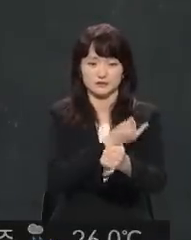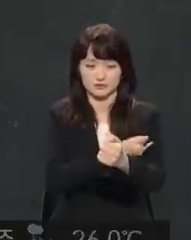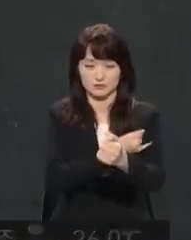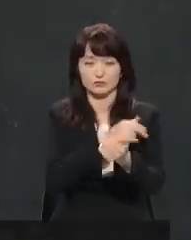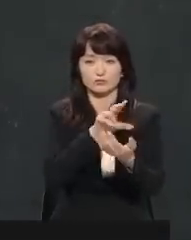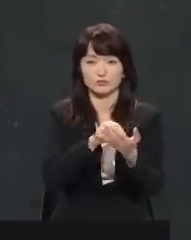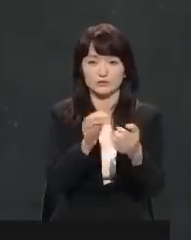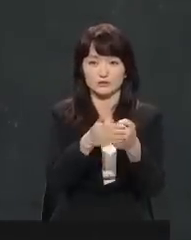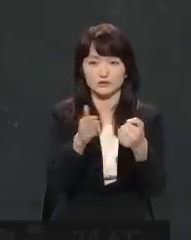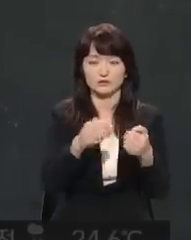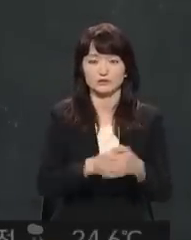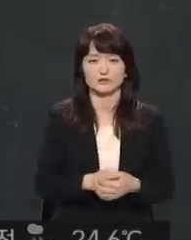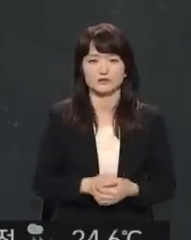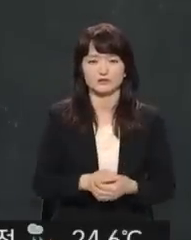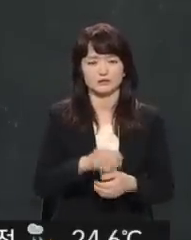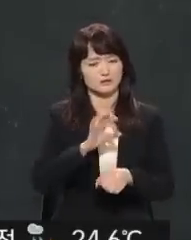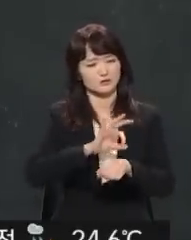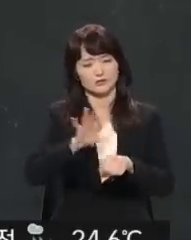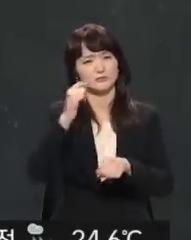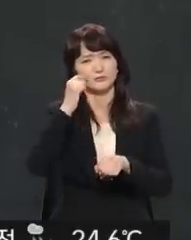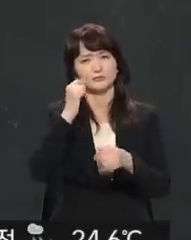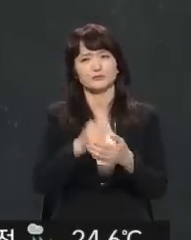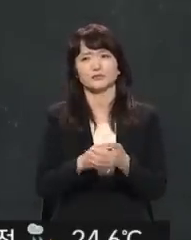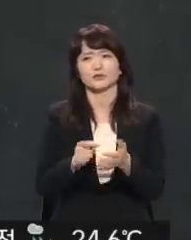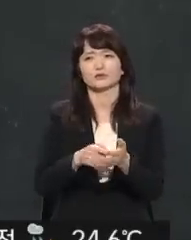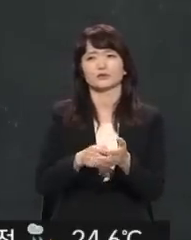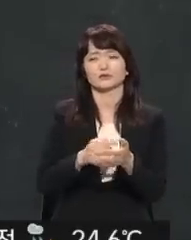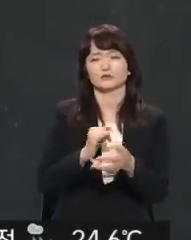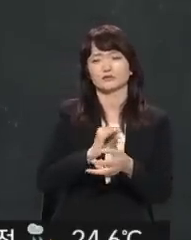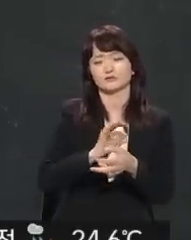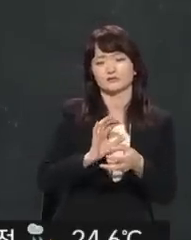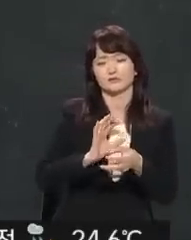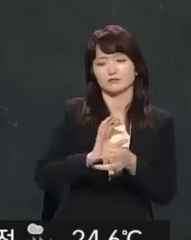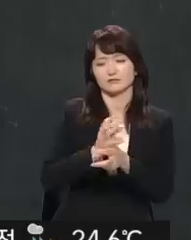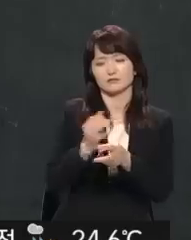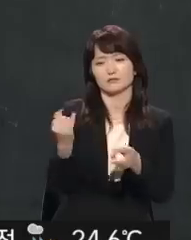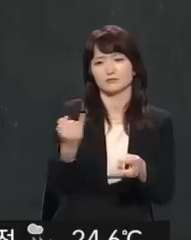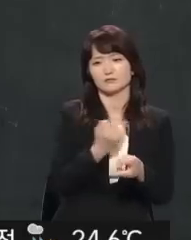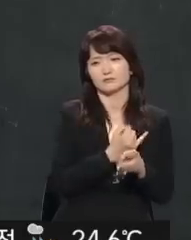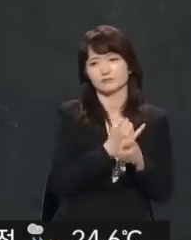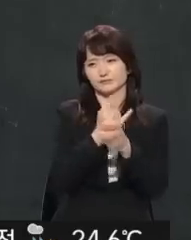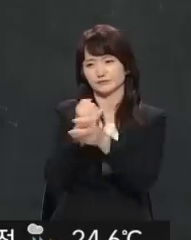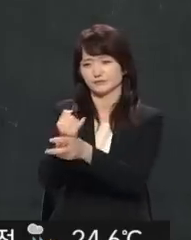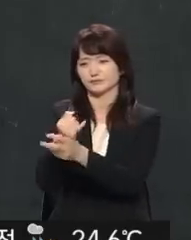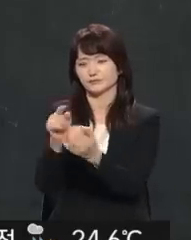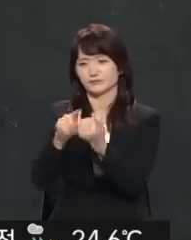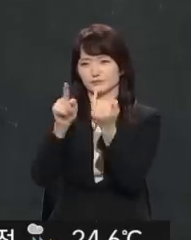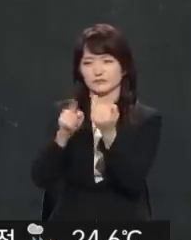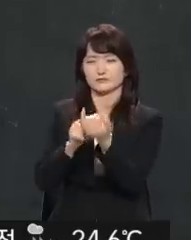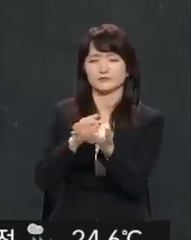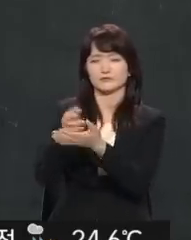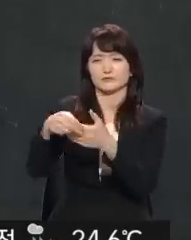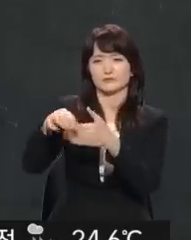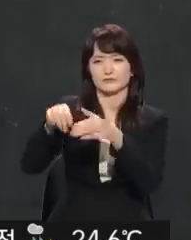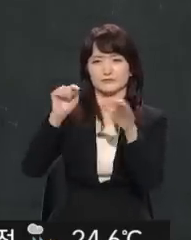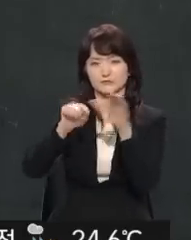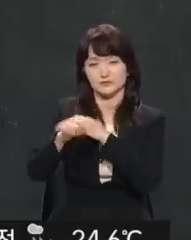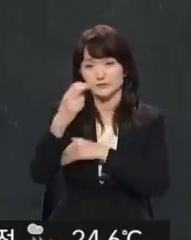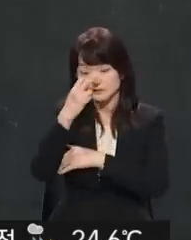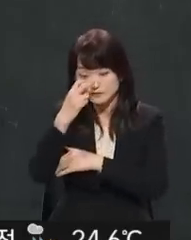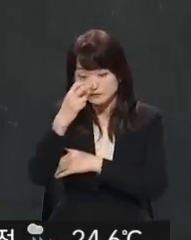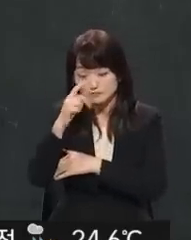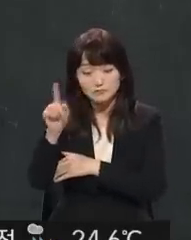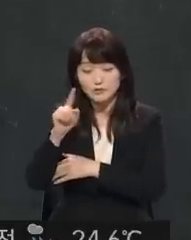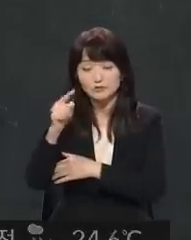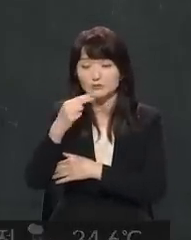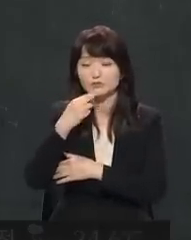뭐 허울이 할 수 없으니까 구급차에 대해서 산부인과 검사까지 병원에 가서 했다라는 거예요 근데 전혀 흔적이 없었기 때문에 바로